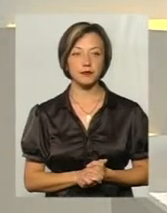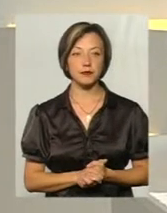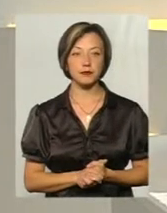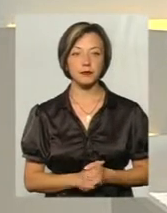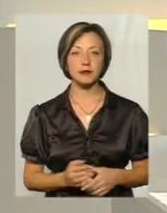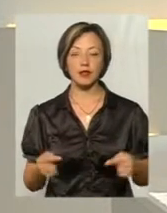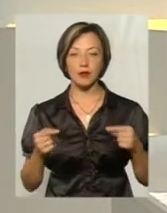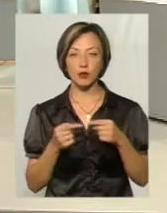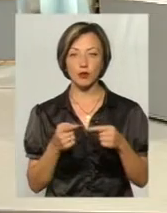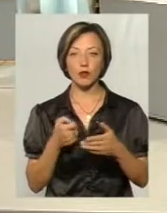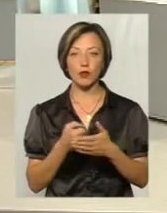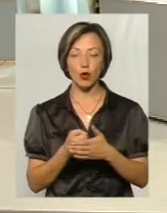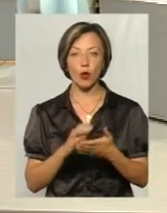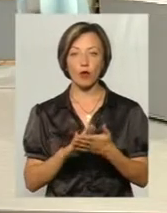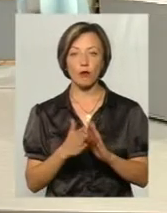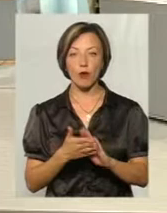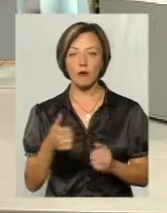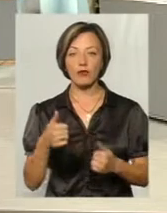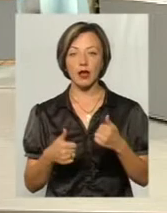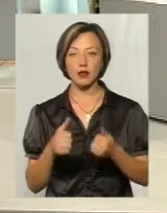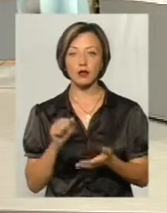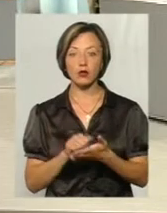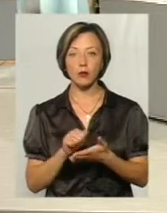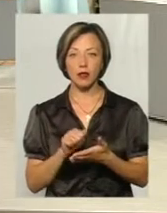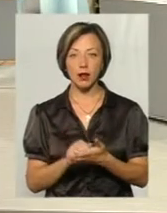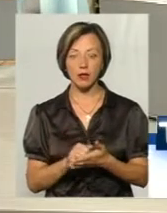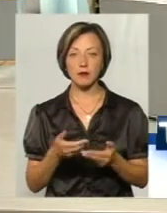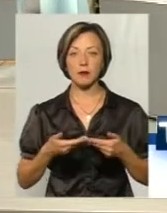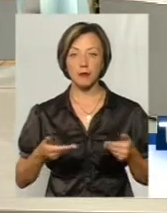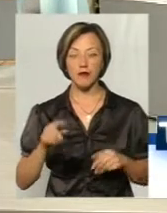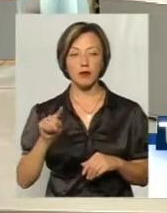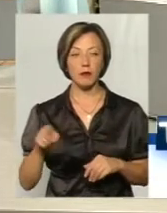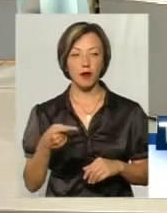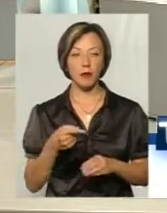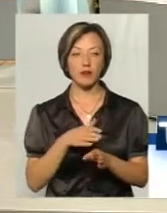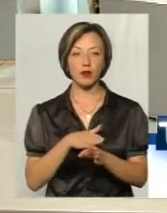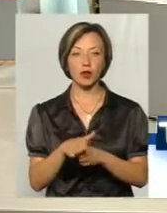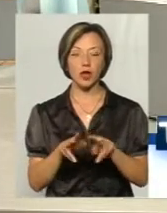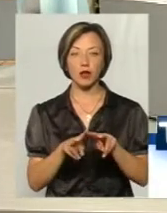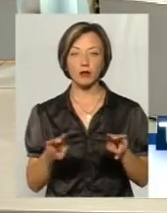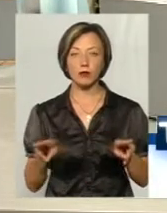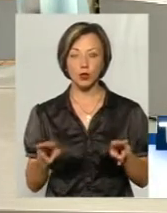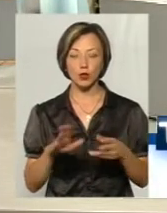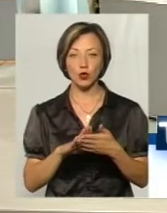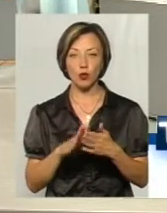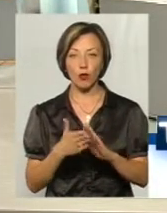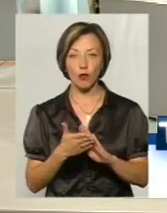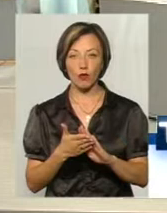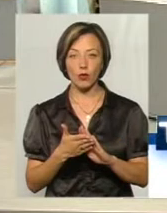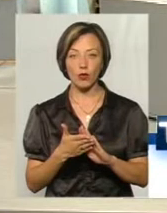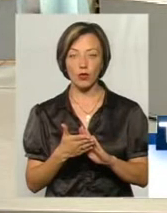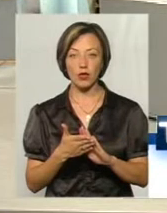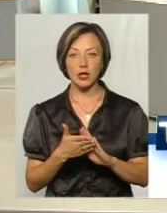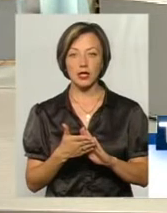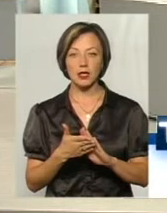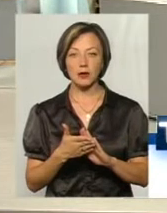Відповідно до умов тендерної документації, ми вимагаємо виконання аналогічного договору